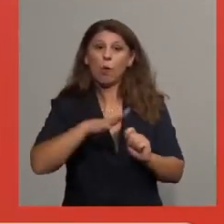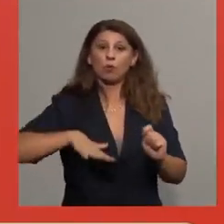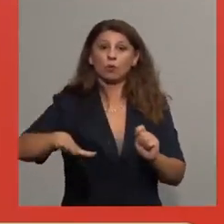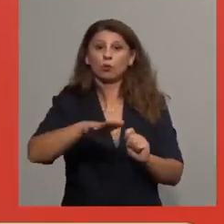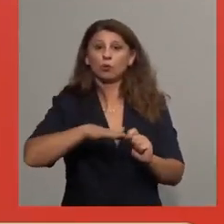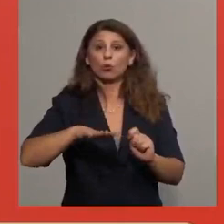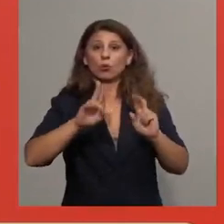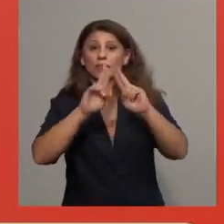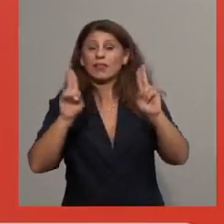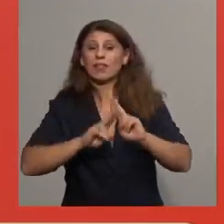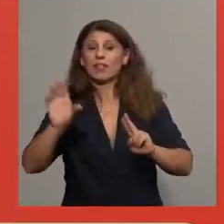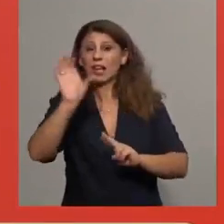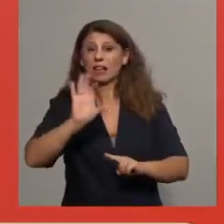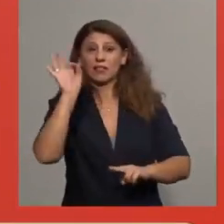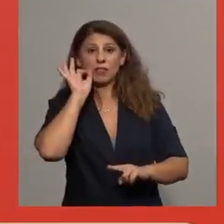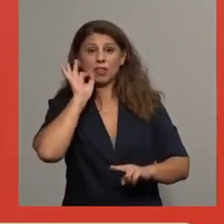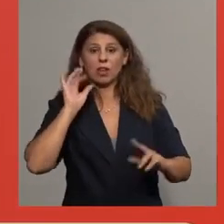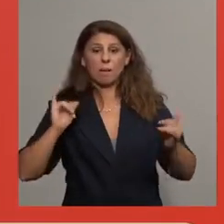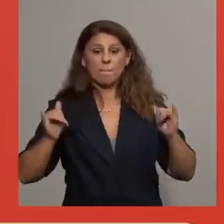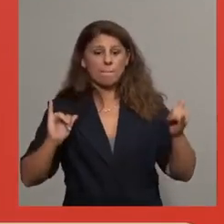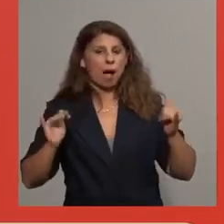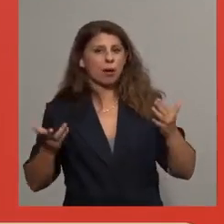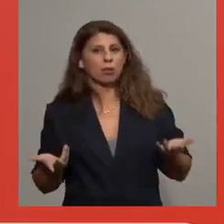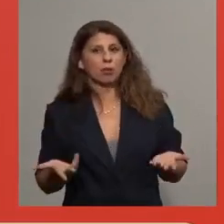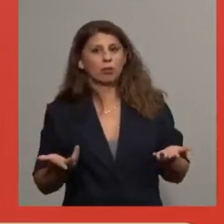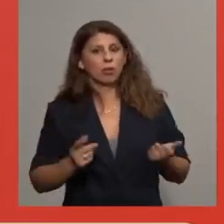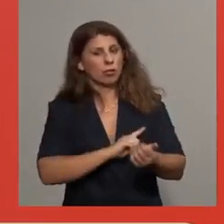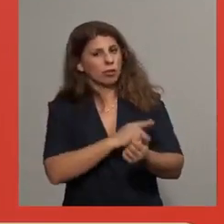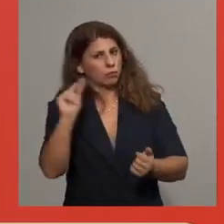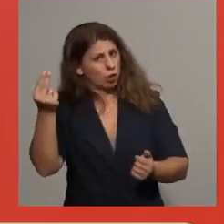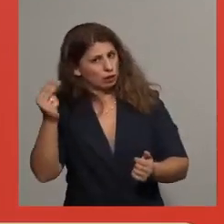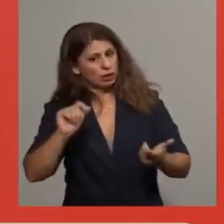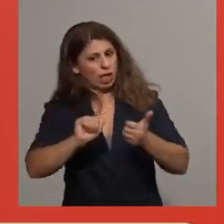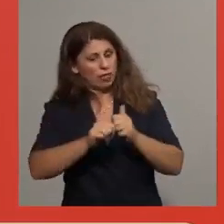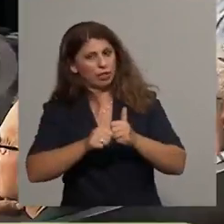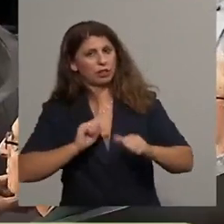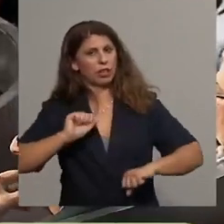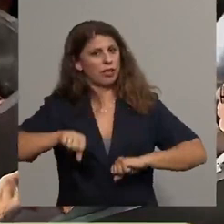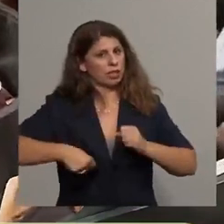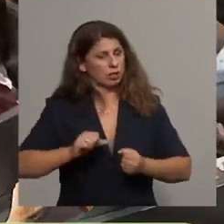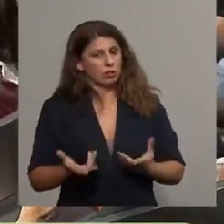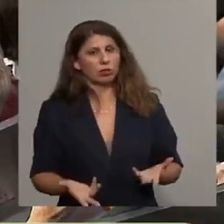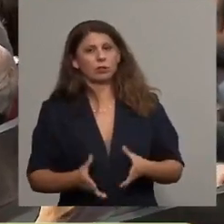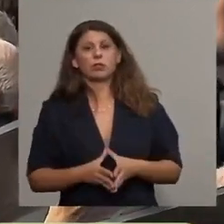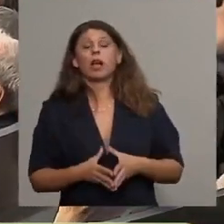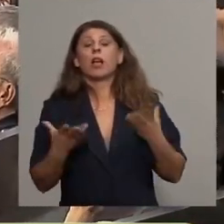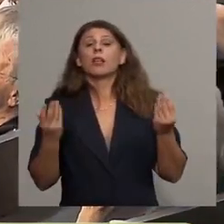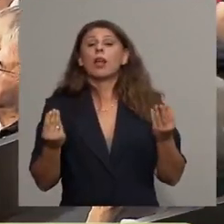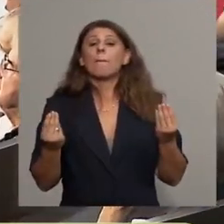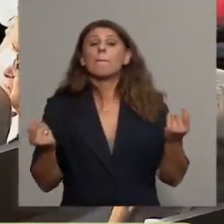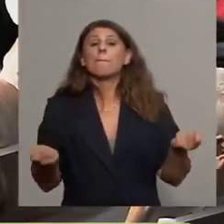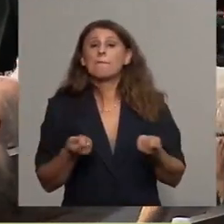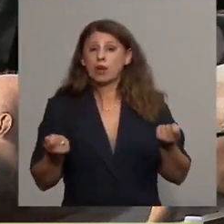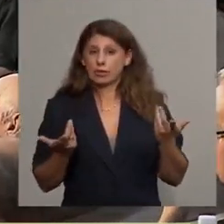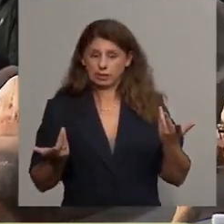της ΔΕΘ σε πάρκο, με δυνατότητα για πολιτιστικές, για αθλητικές δραστηριότητες, για πολλαπλές